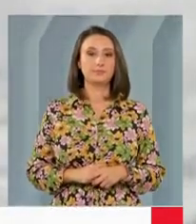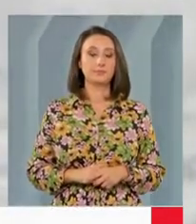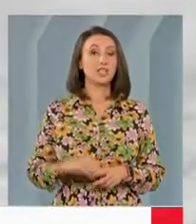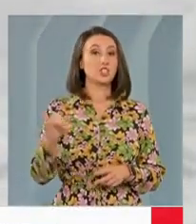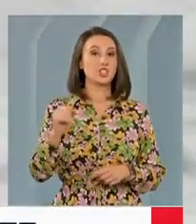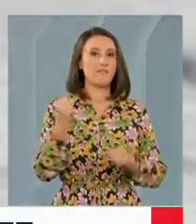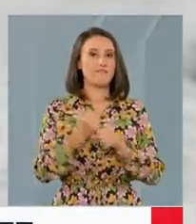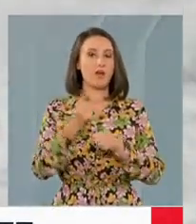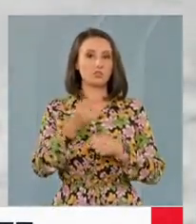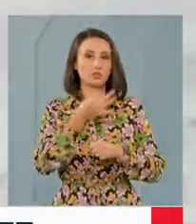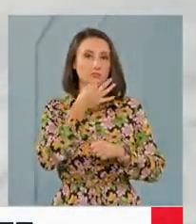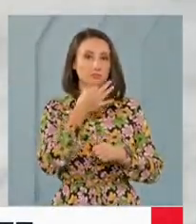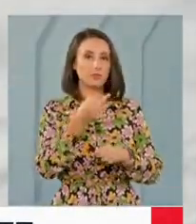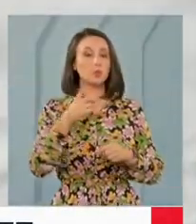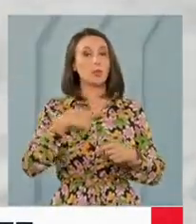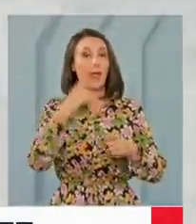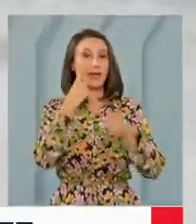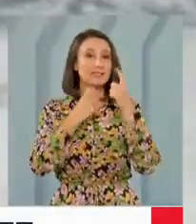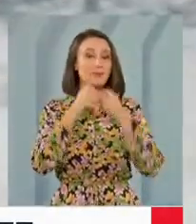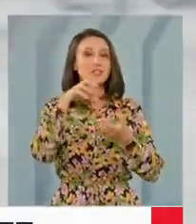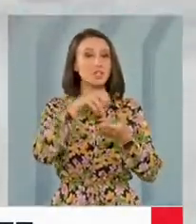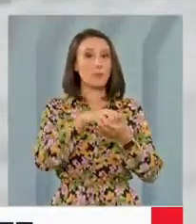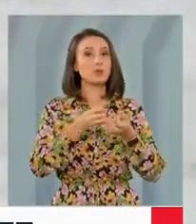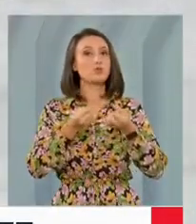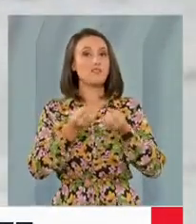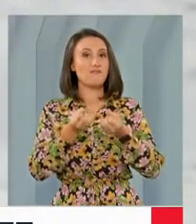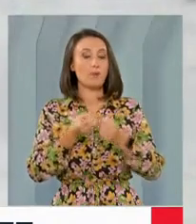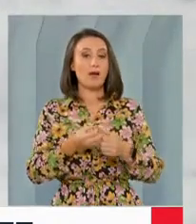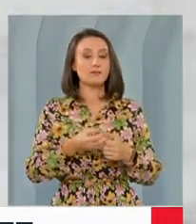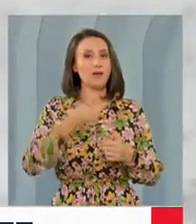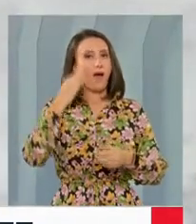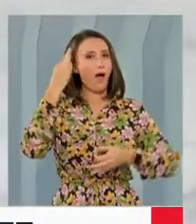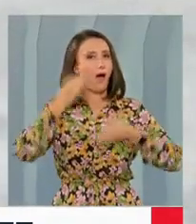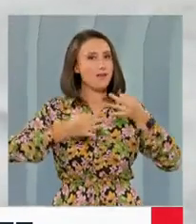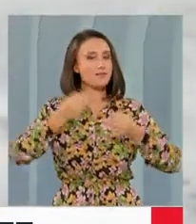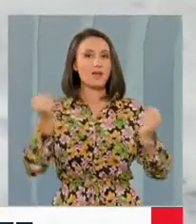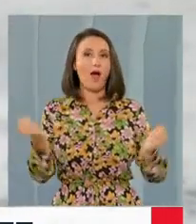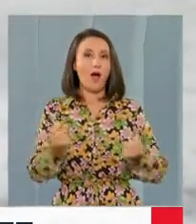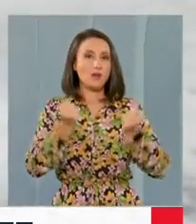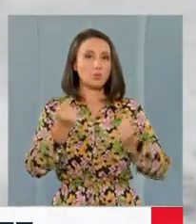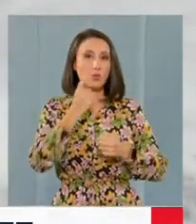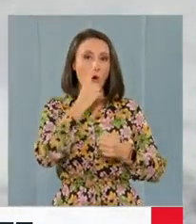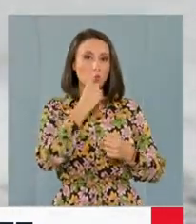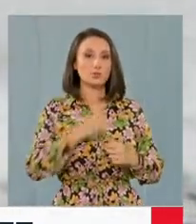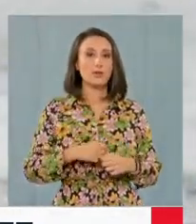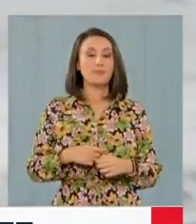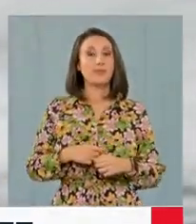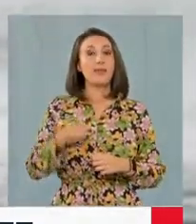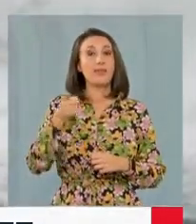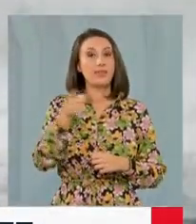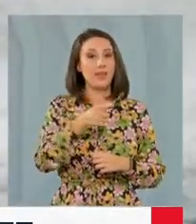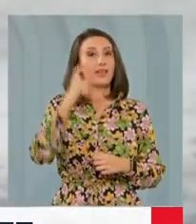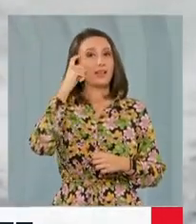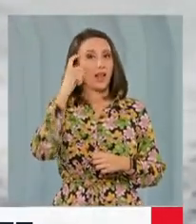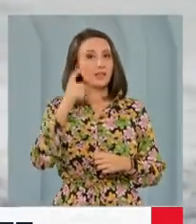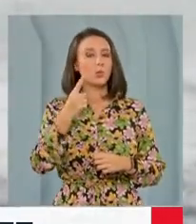Cei care fac aceste afirmații sunt experții din domeniul informațiilor care analizează acțiunile Rusiei. Aceștia sunt de părere că Moscova se face